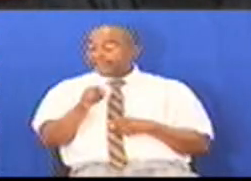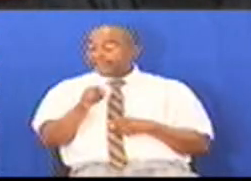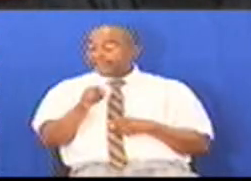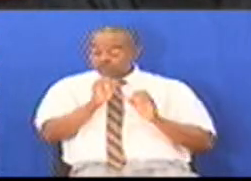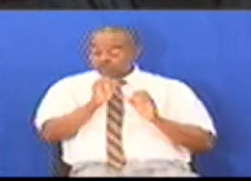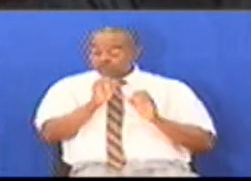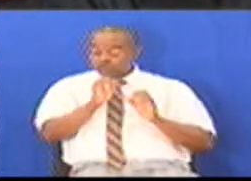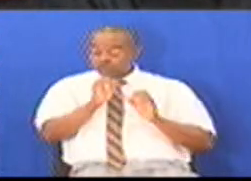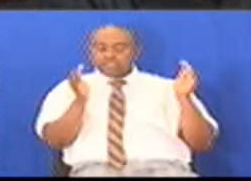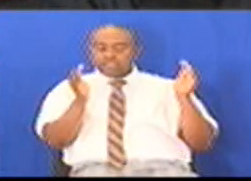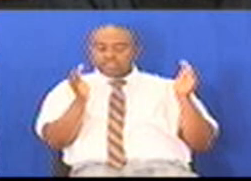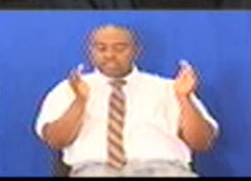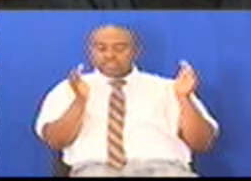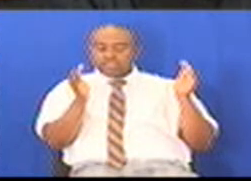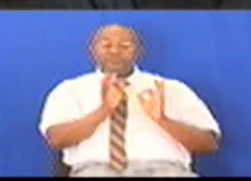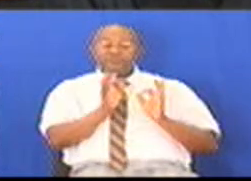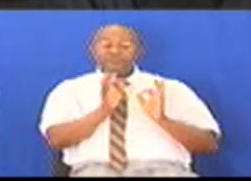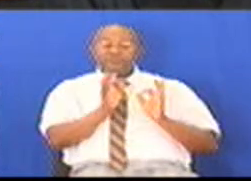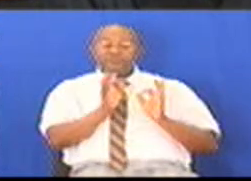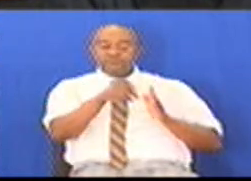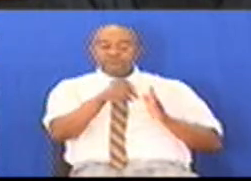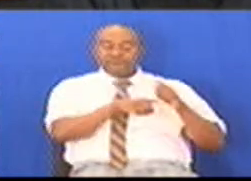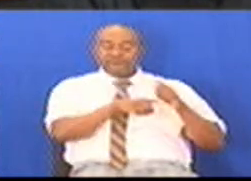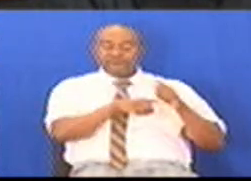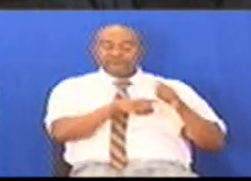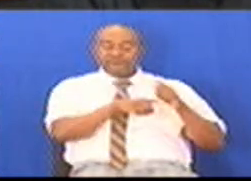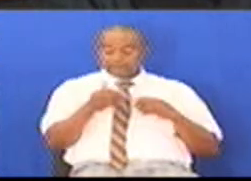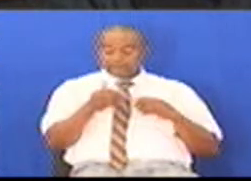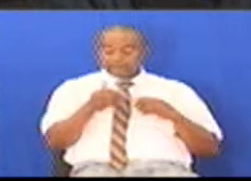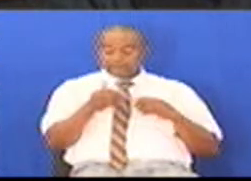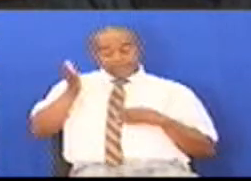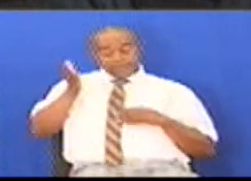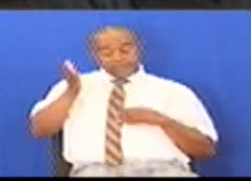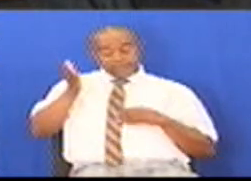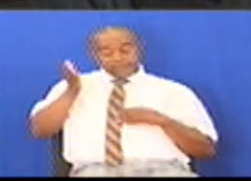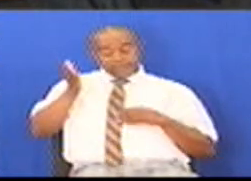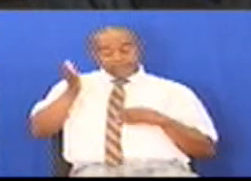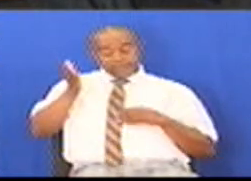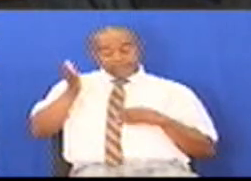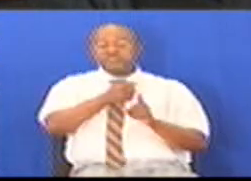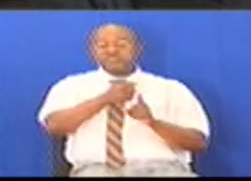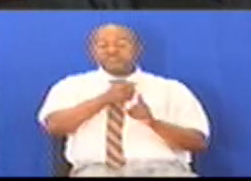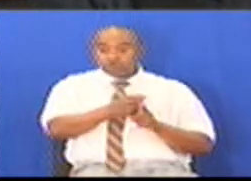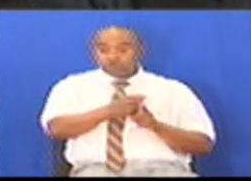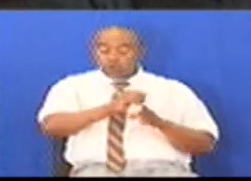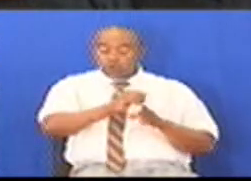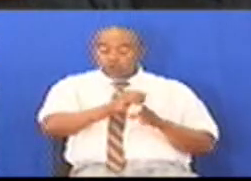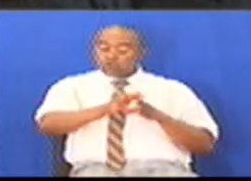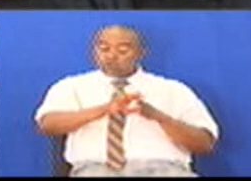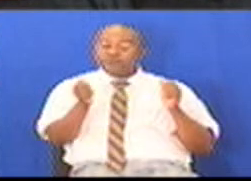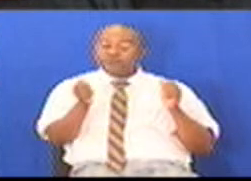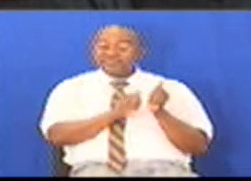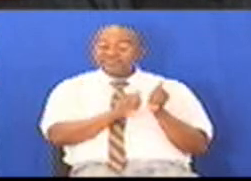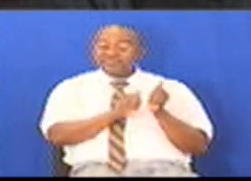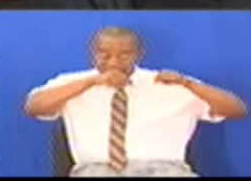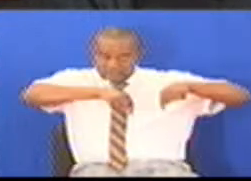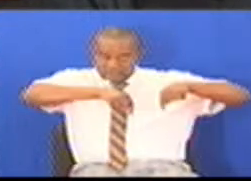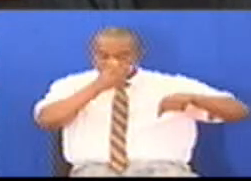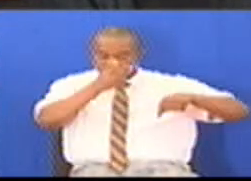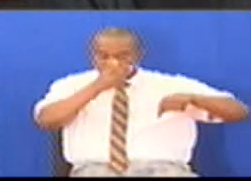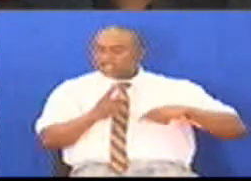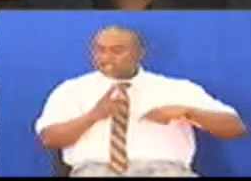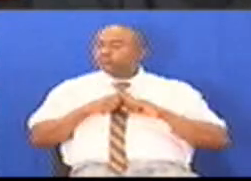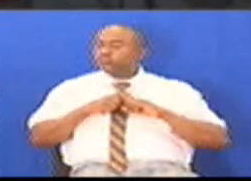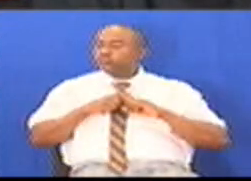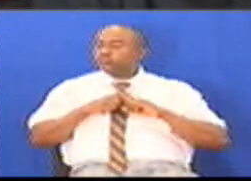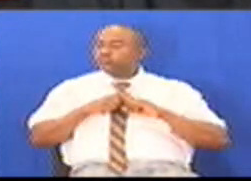na kuvifanya viwe shindani zaidi. Aidha, serikali iweke msisitizo wa kutumia zaidi bidhaa zinazozalishwa na viwanda vyetu nchini kabla ya